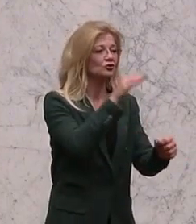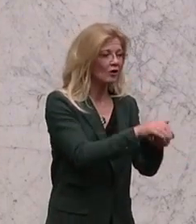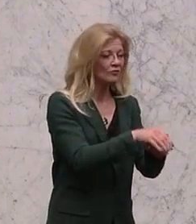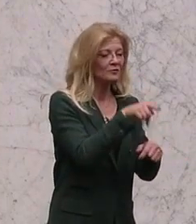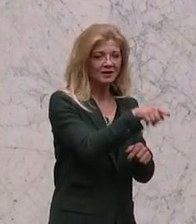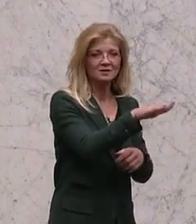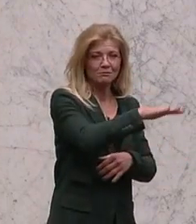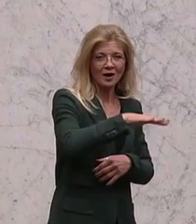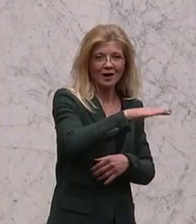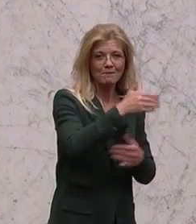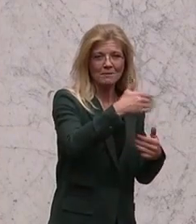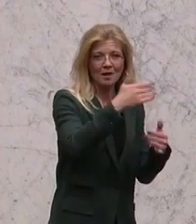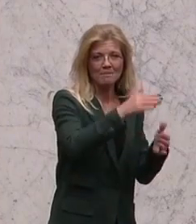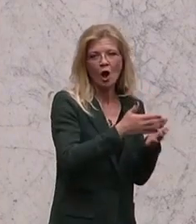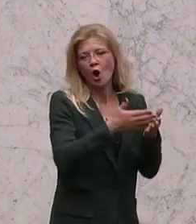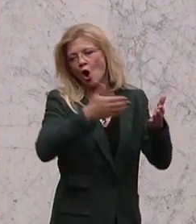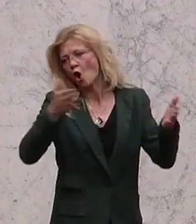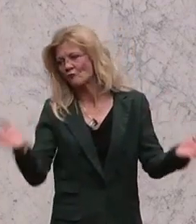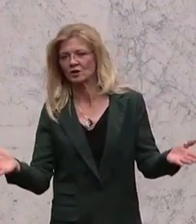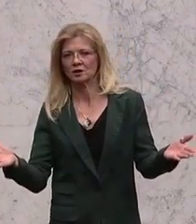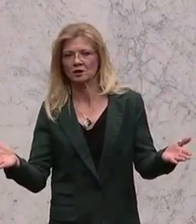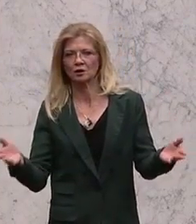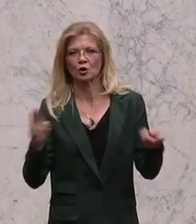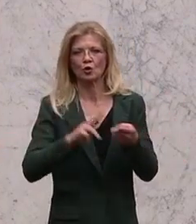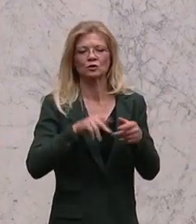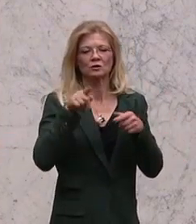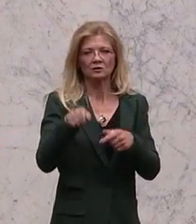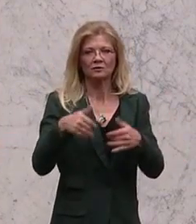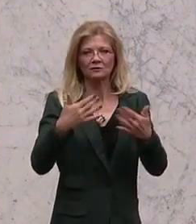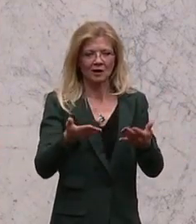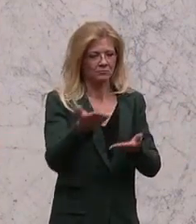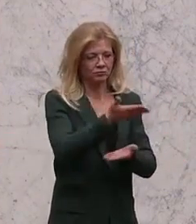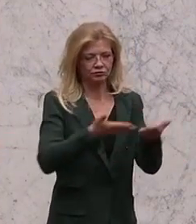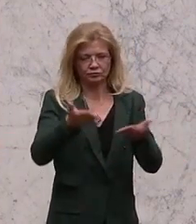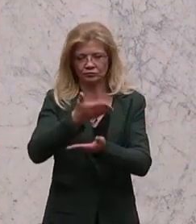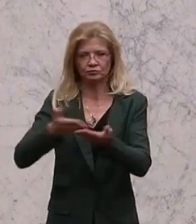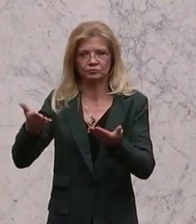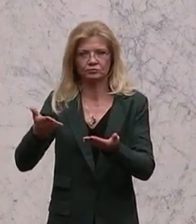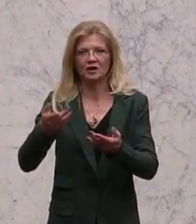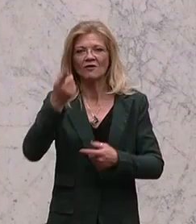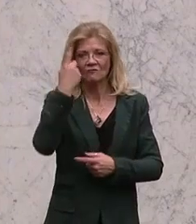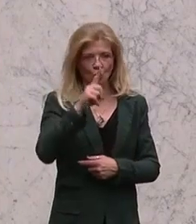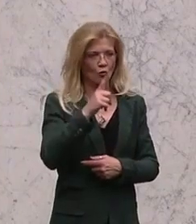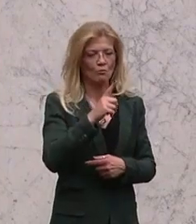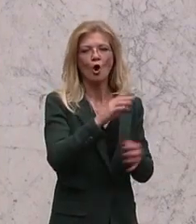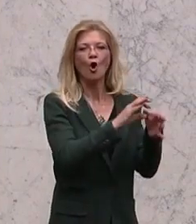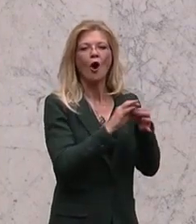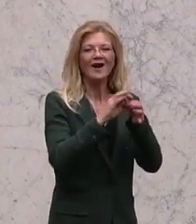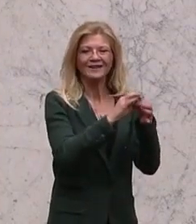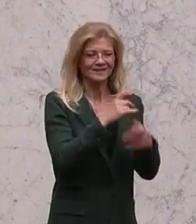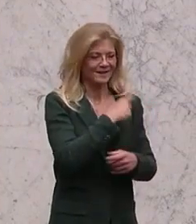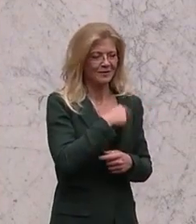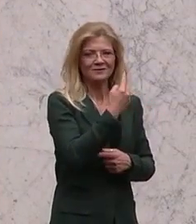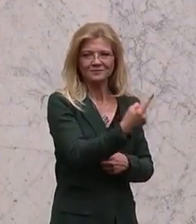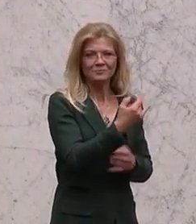verlagert hat und es dort dann zu einer Austauschbarkeit gekommen ist, weil die organisierte Kriminalität wechselt Personen aus.